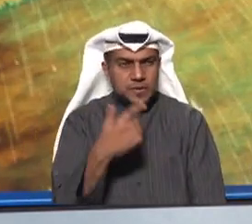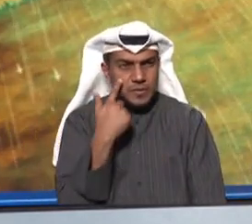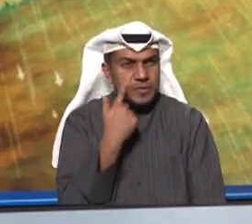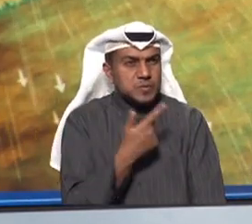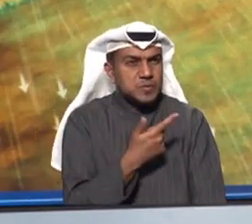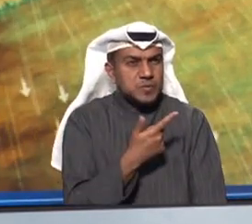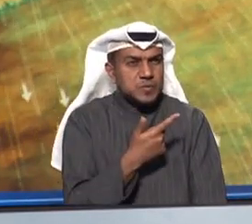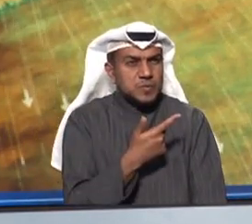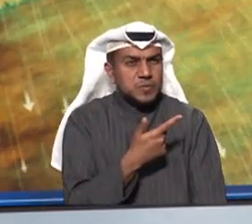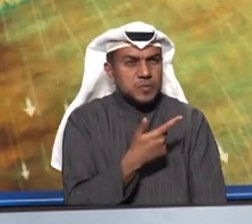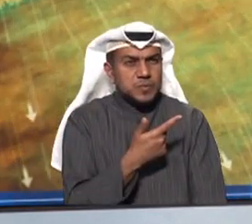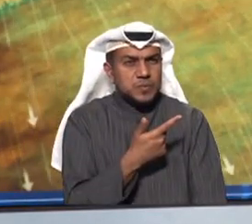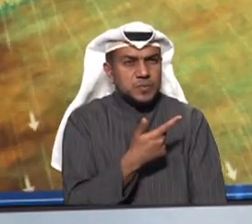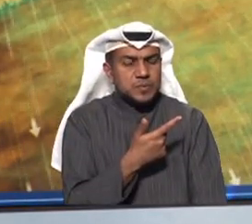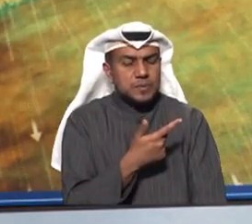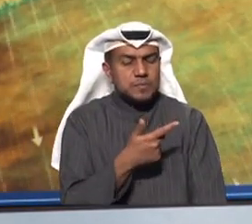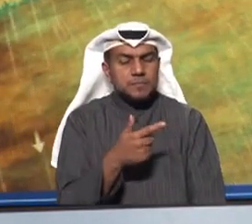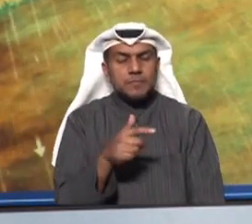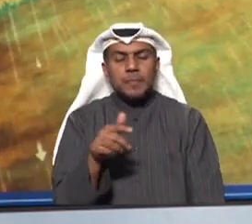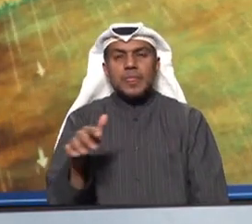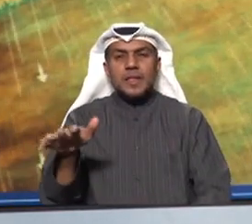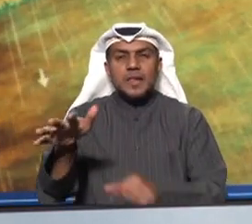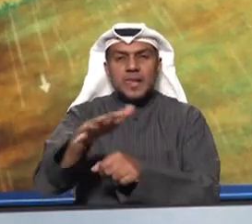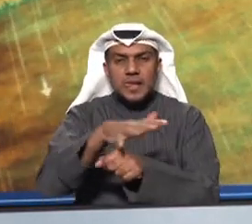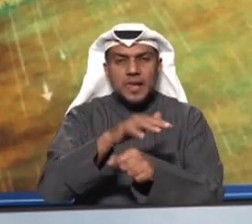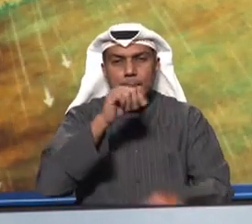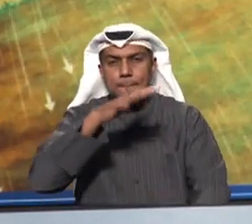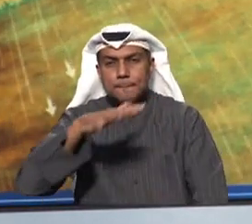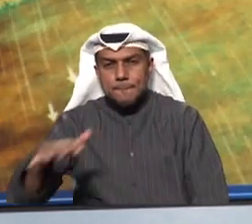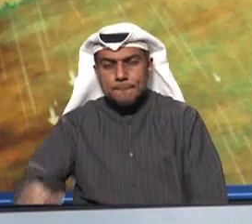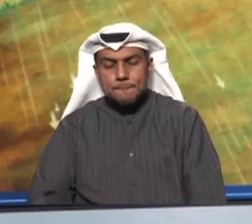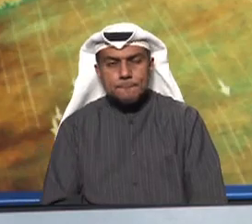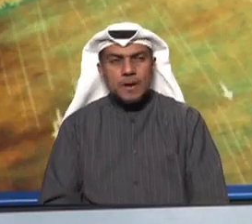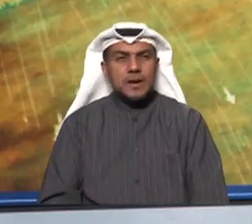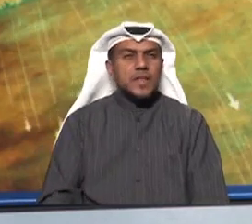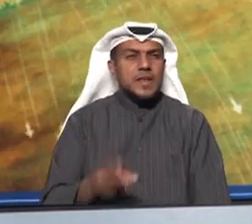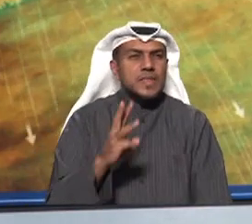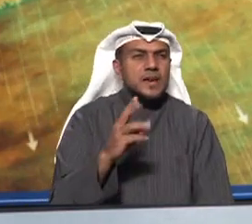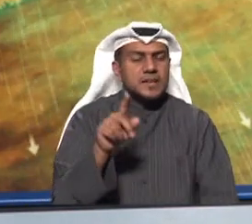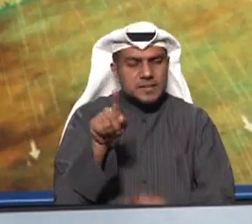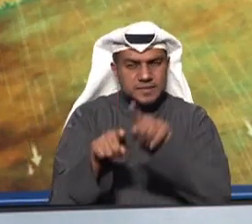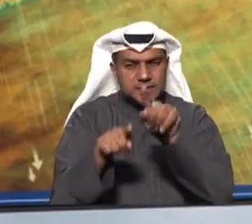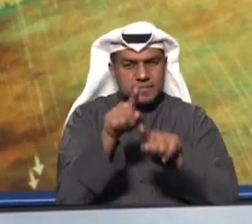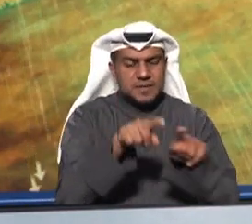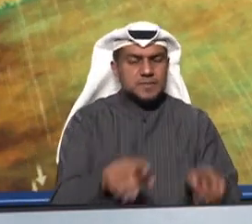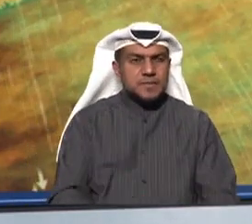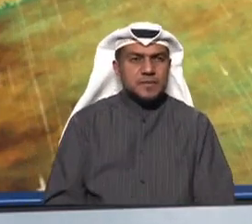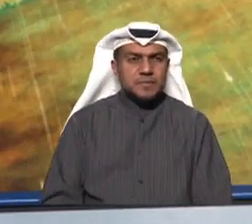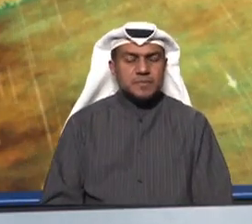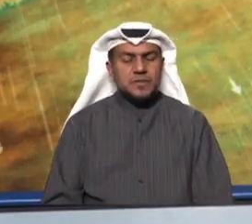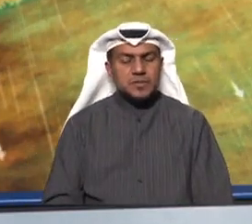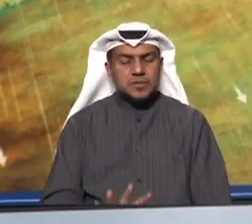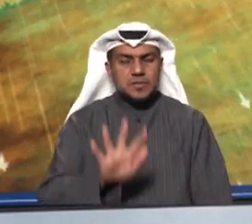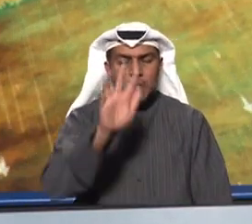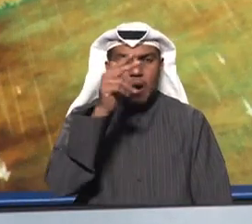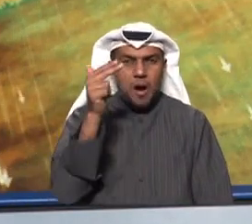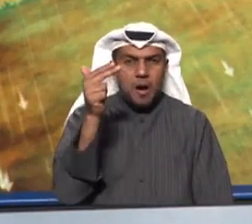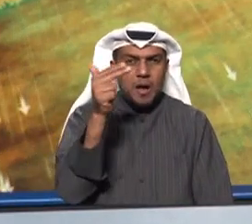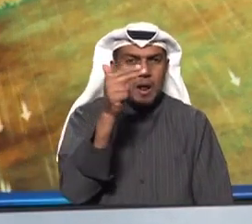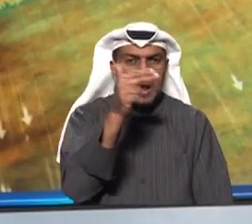مناطق الساحلية والجزر متفاوتة ما بين 8 درجات إلى 13 درجة مئوية، استمرار في الرياح الشمالية الغربية في